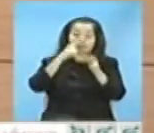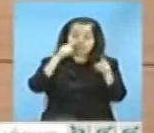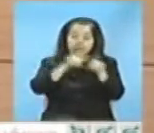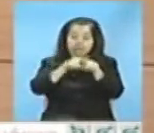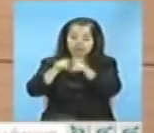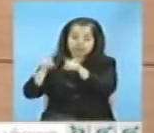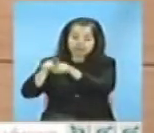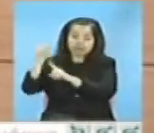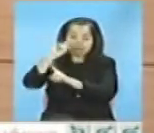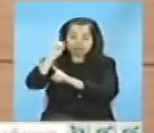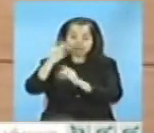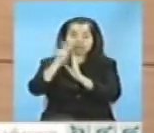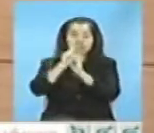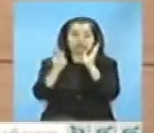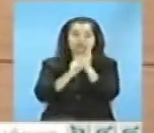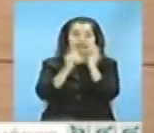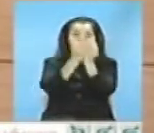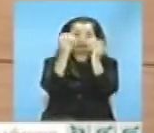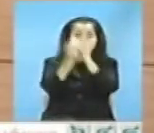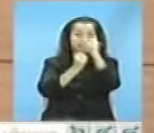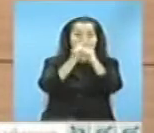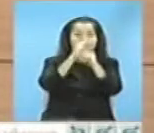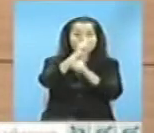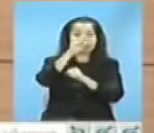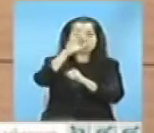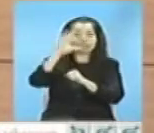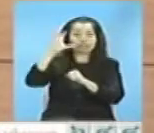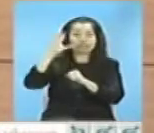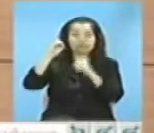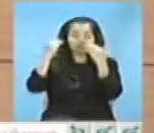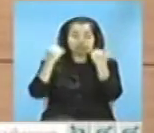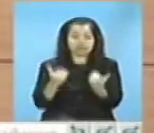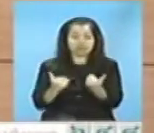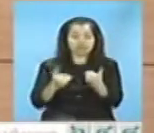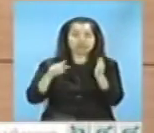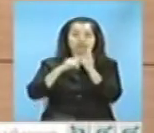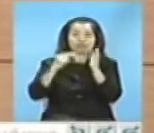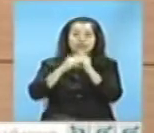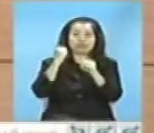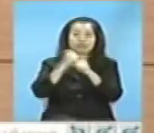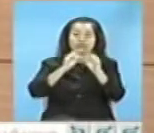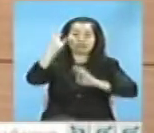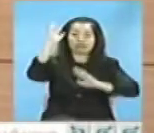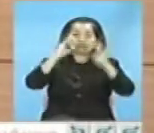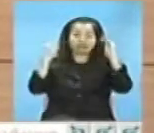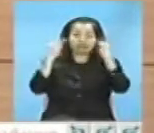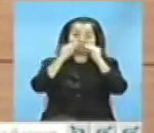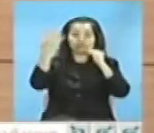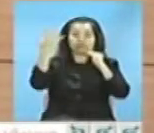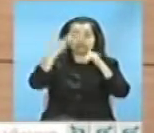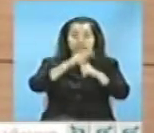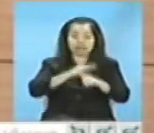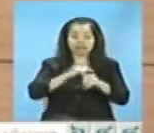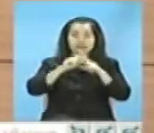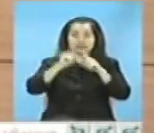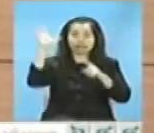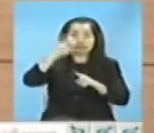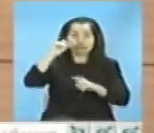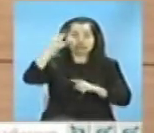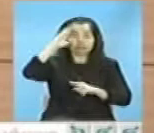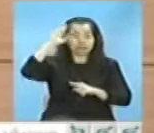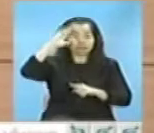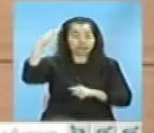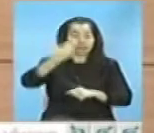ว่ารัฐธรรมนูญฉบับ2550ที่ใช้อยู่ในปัจจุบันนี้ไม่เป็นประชาธิปไตยและมีที่มาจากรัฐประห